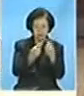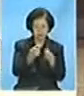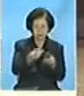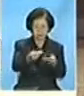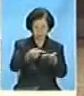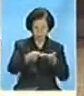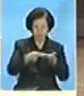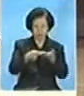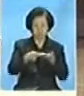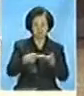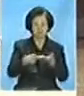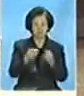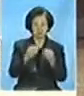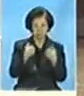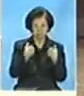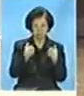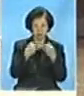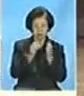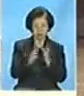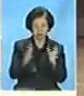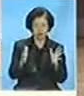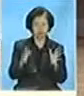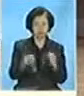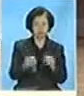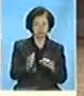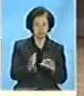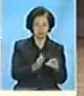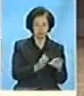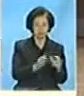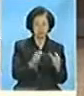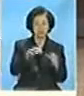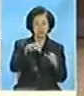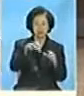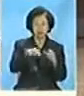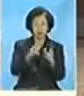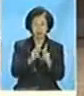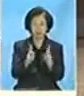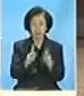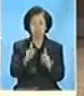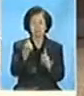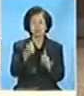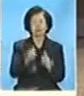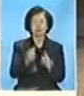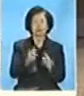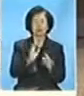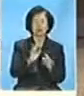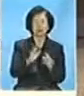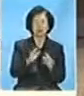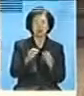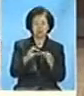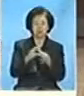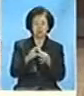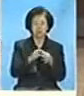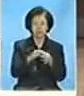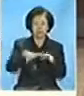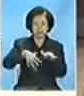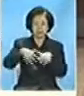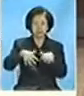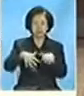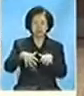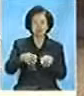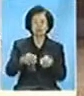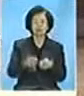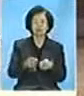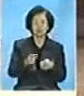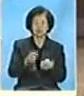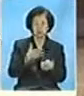ในคณะกรรมการอีกคณะหนึ่งก็คือคณะกรรมการพัฒนาการเมืองและการมีส่วนร่วมของประชาชนผมก็ได้รับความกรุณาให้เป็น